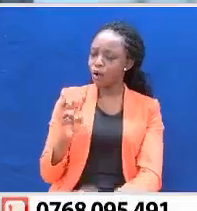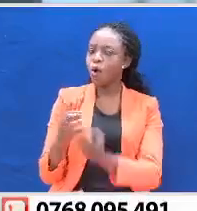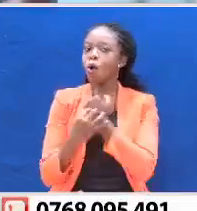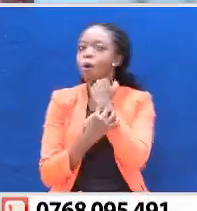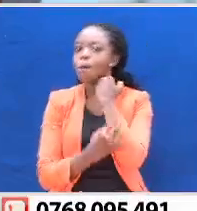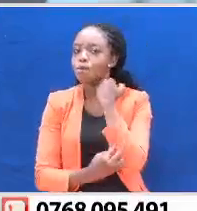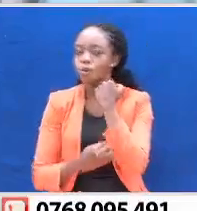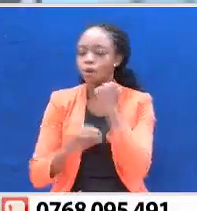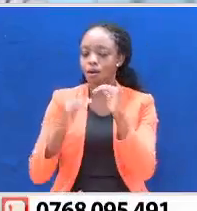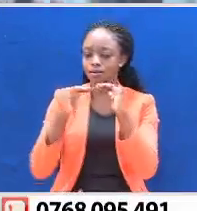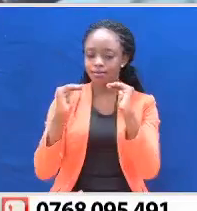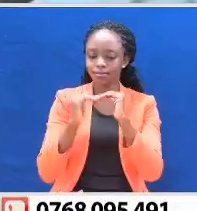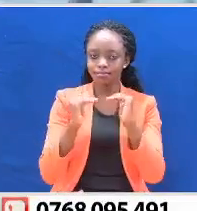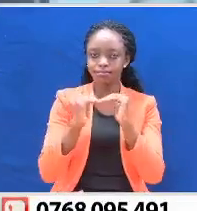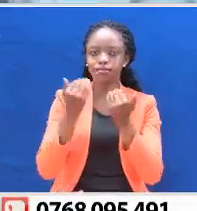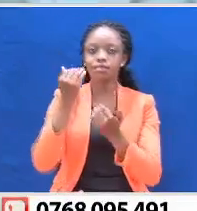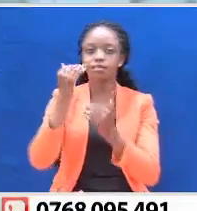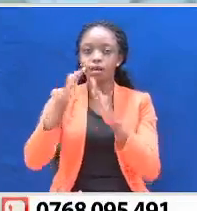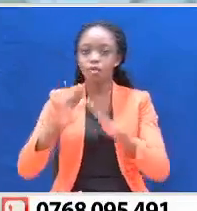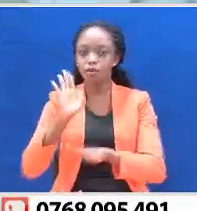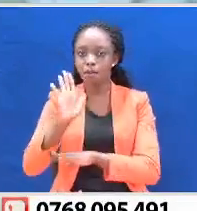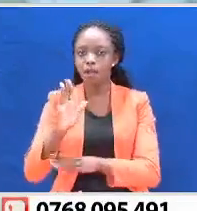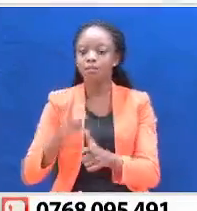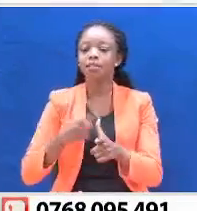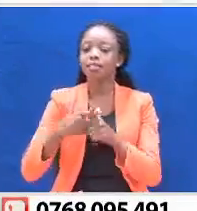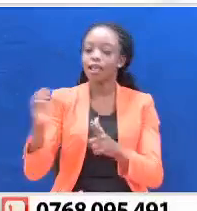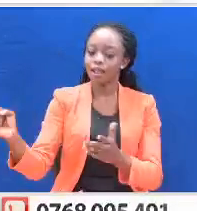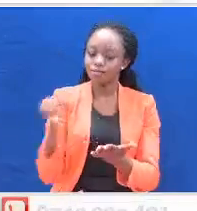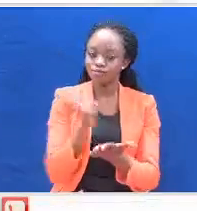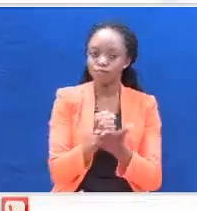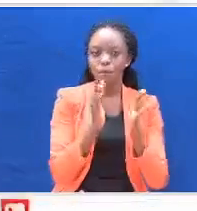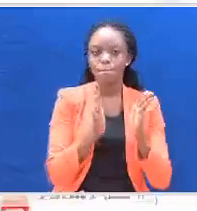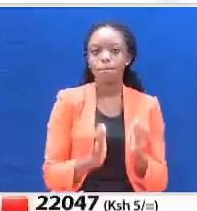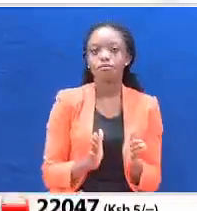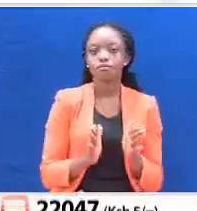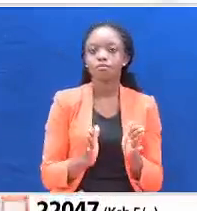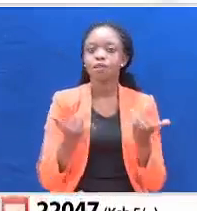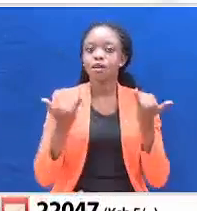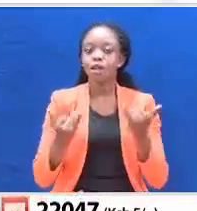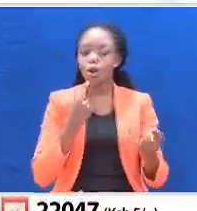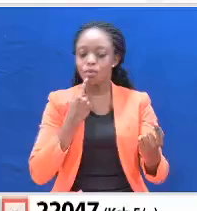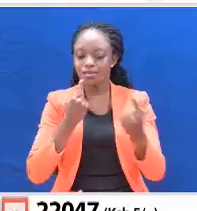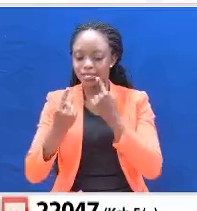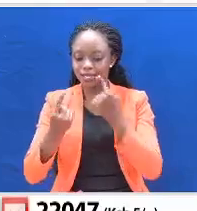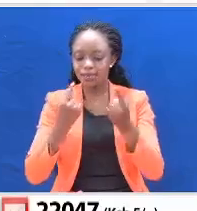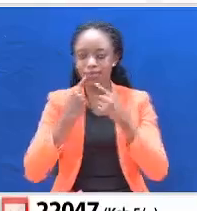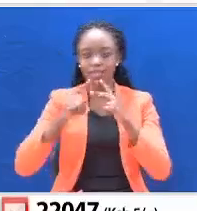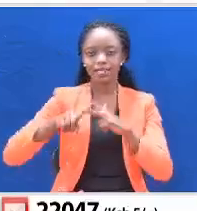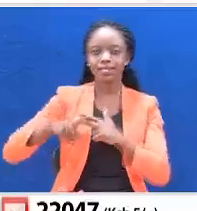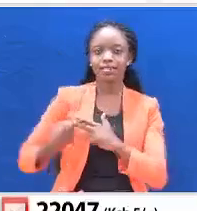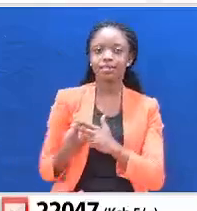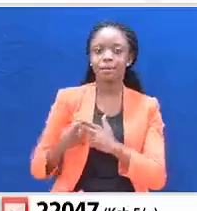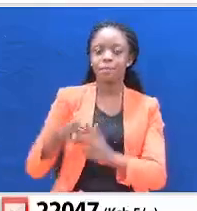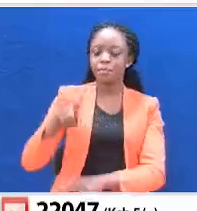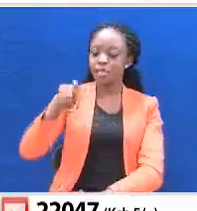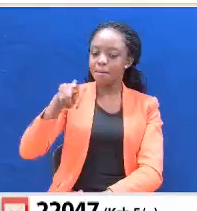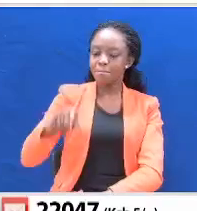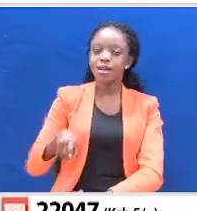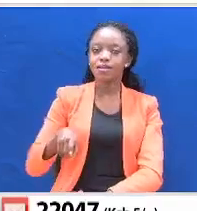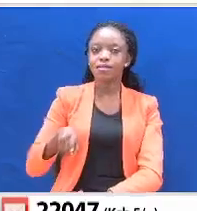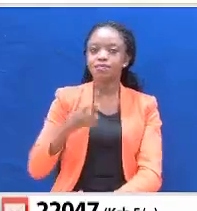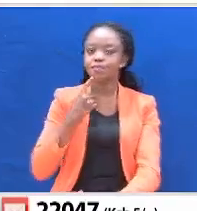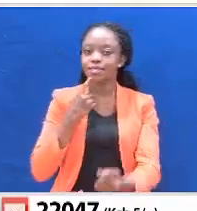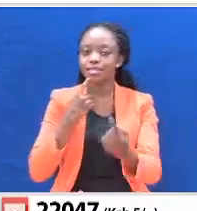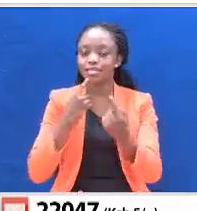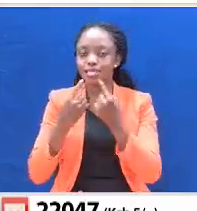kwa nyumba yake ndio anachagua mtu ambaye atapigia. Sasa tumeanza kuongea kwamba lazima